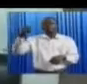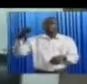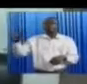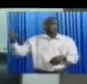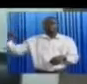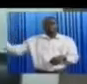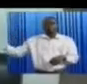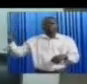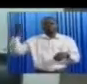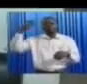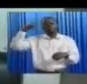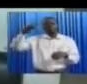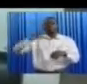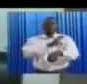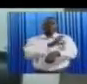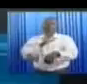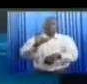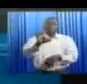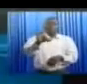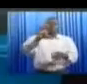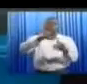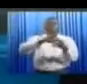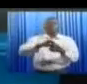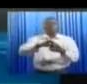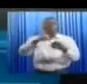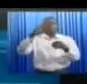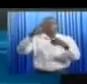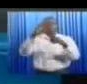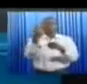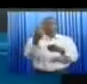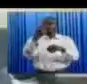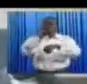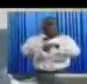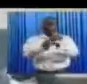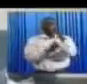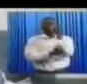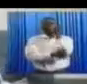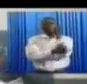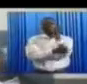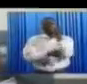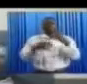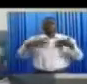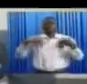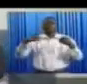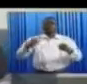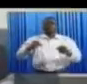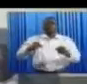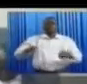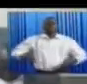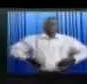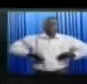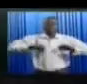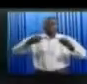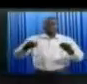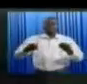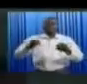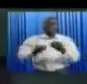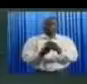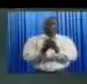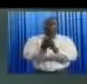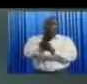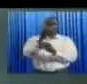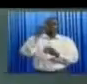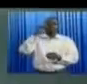le renforcement de la coopération bilatérale transfrontalière. La santé, l'élevage, l'environnement, la promotion féminine,